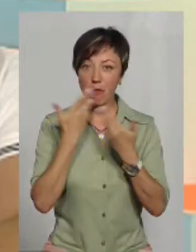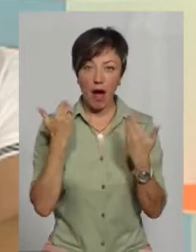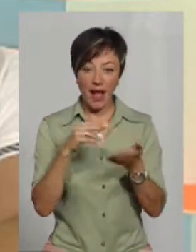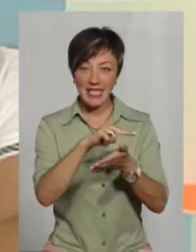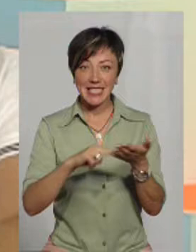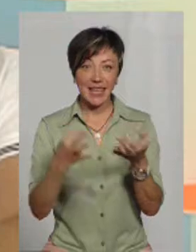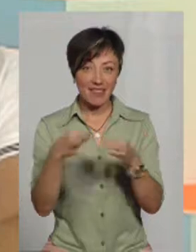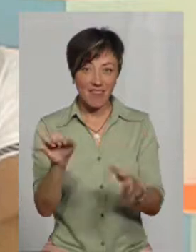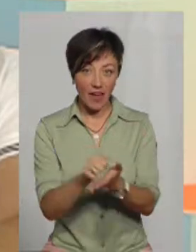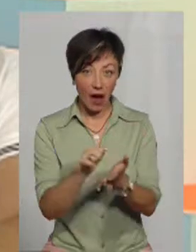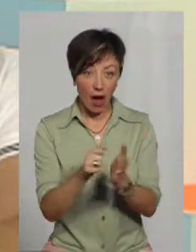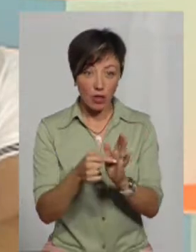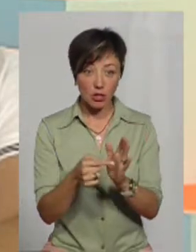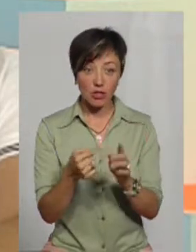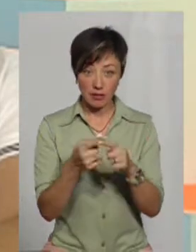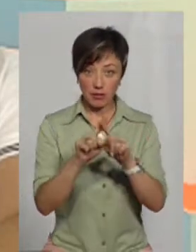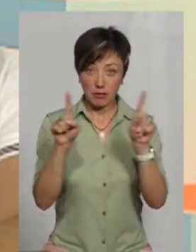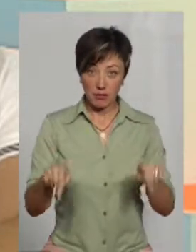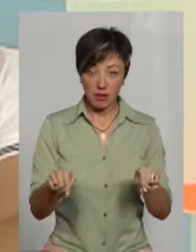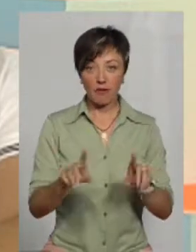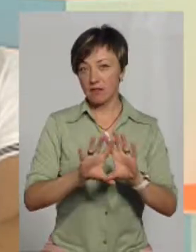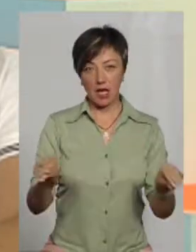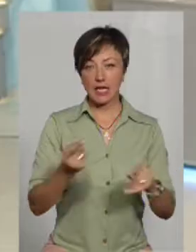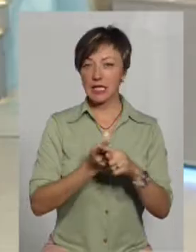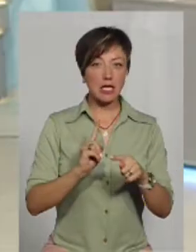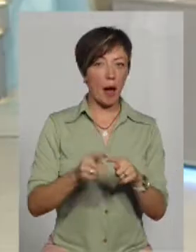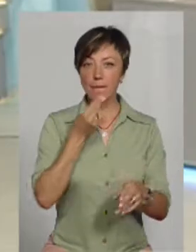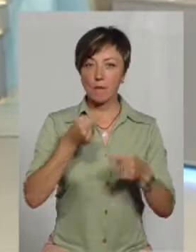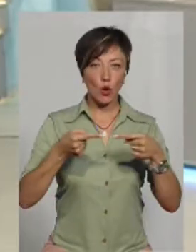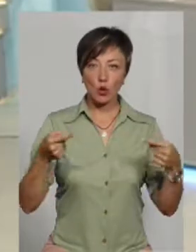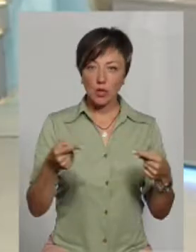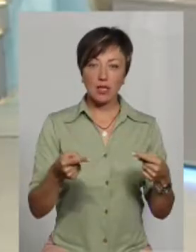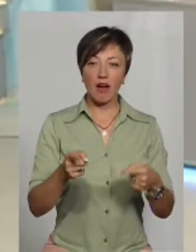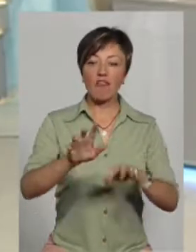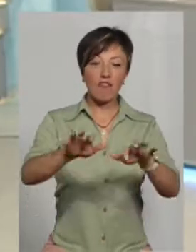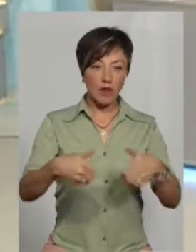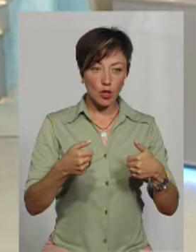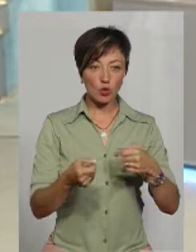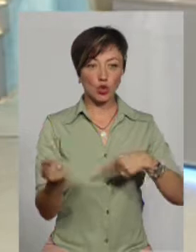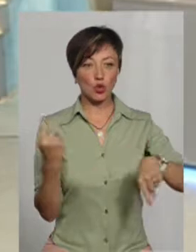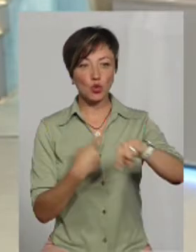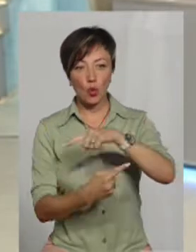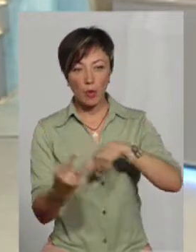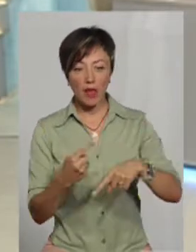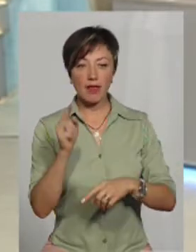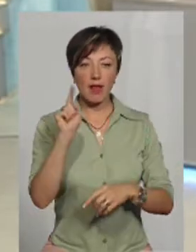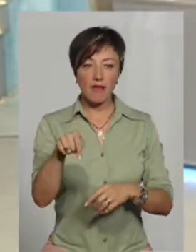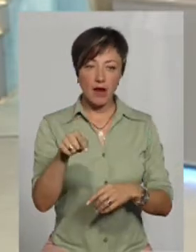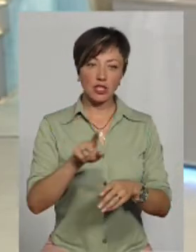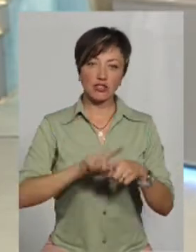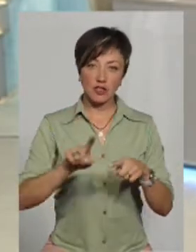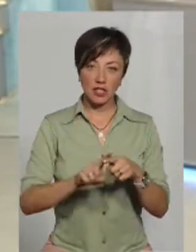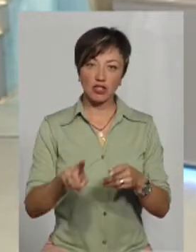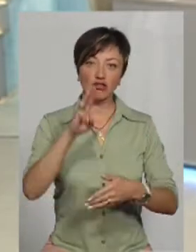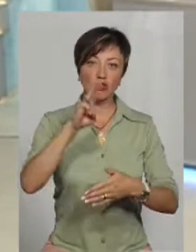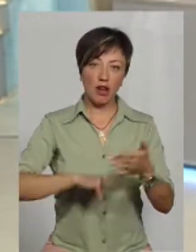має сертифікату, сертифікаційного органу, все, ця продукція підлягає вилученню з обігу, на вас, швидше за